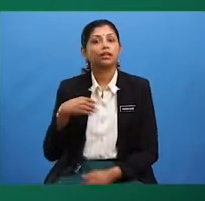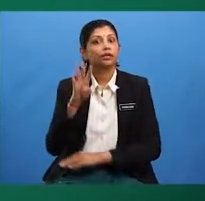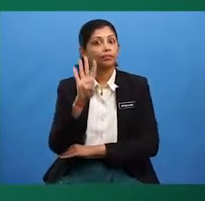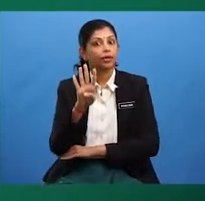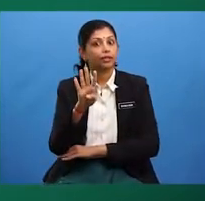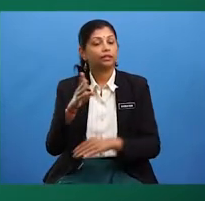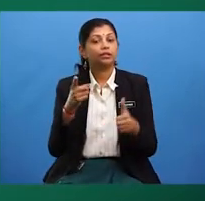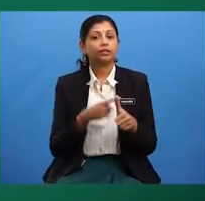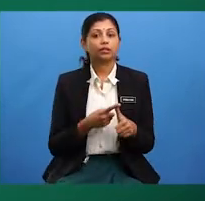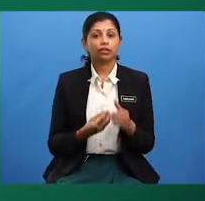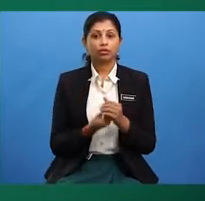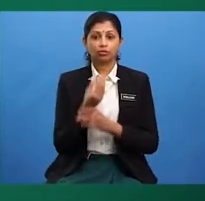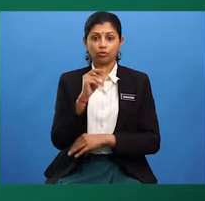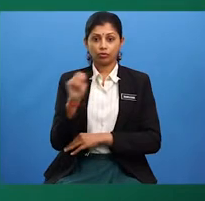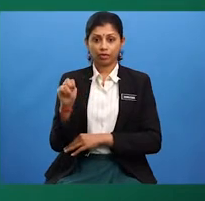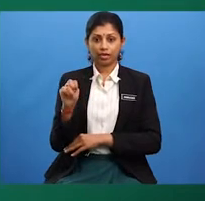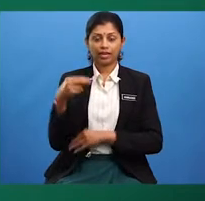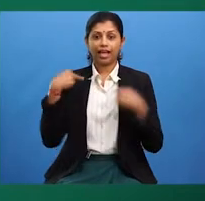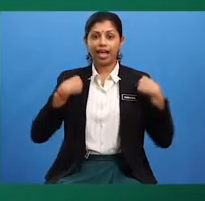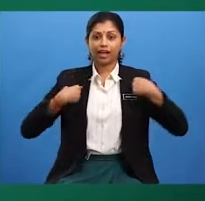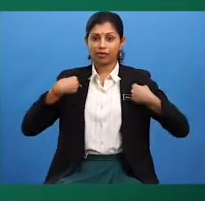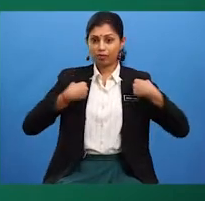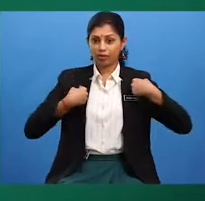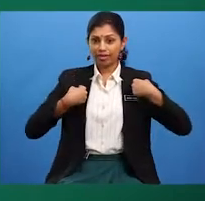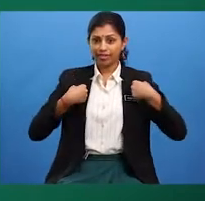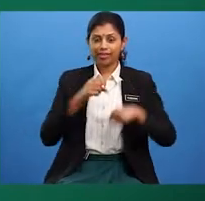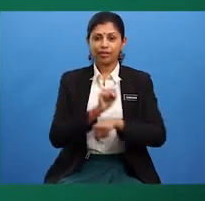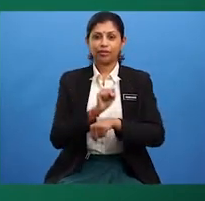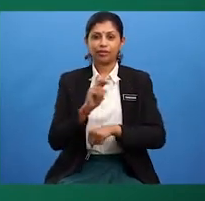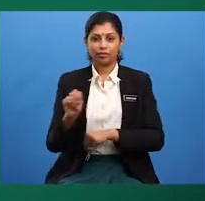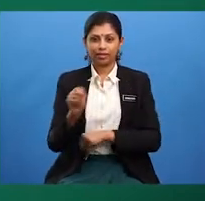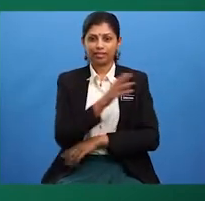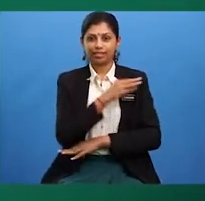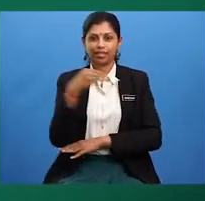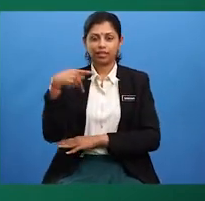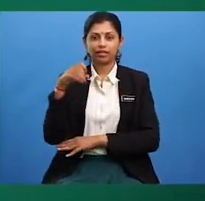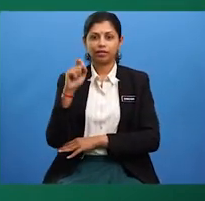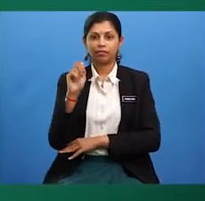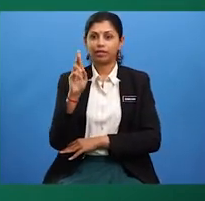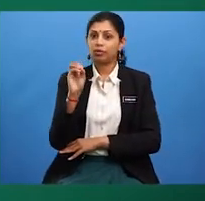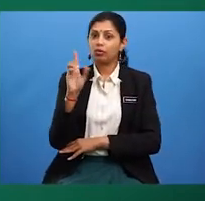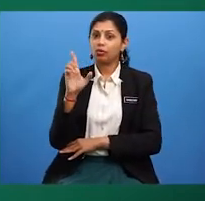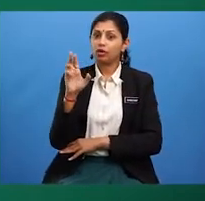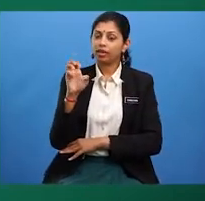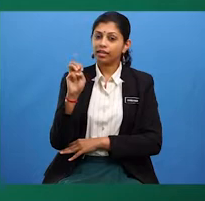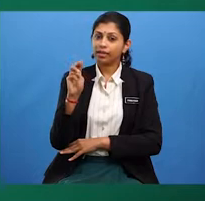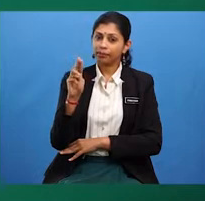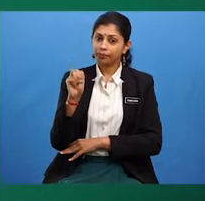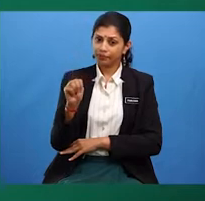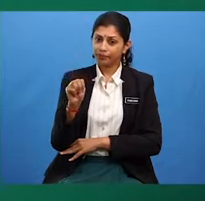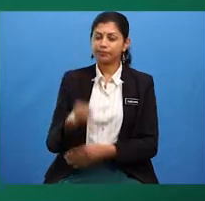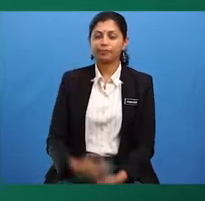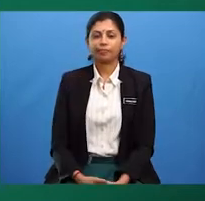empat, iaitu tumbuh-tumbuhan, haiwan, batuan dan petroleum.